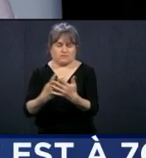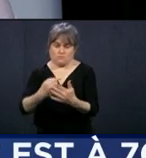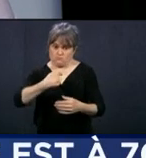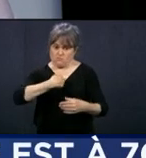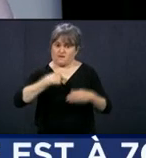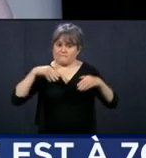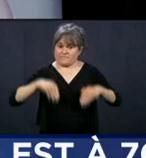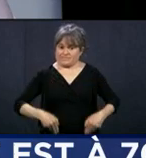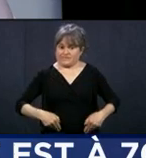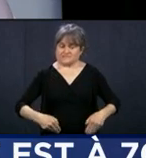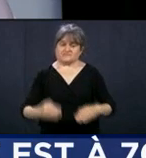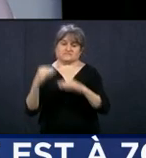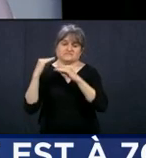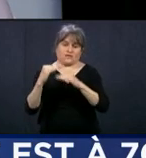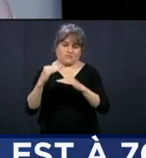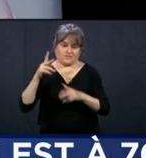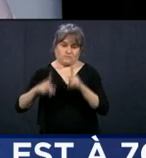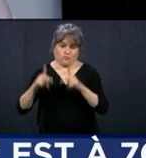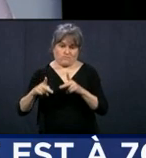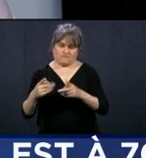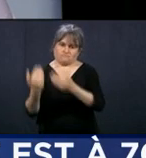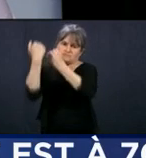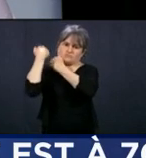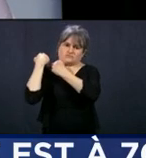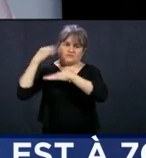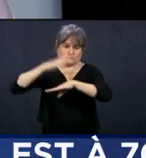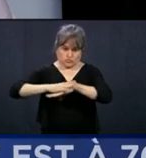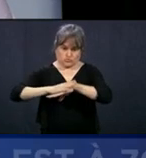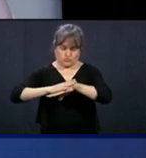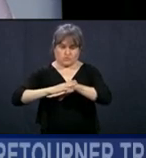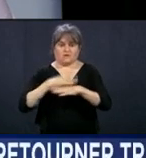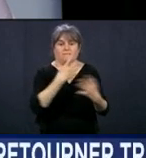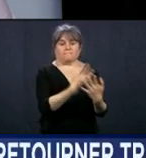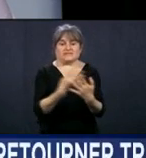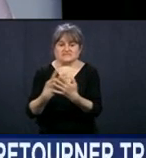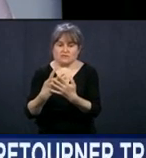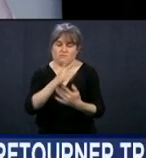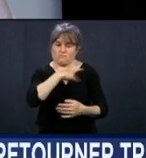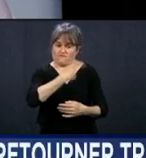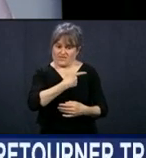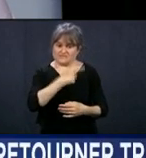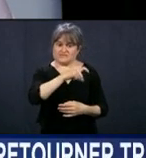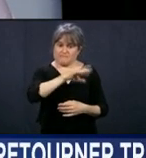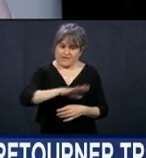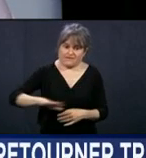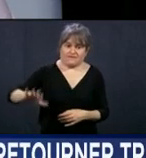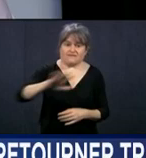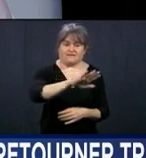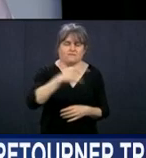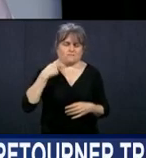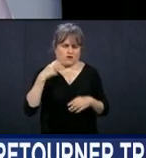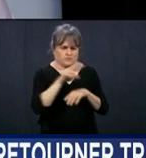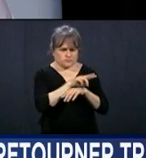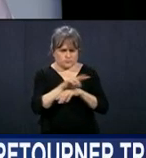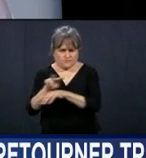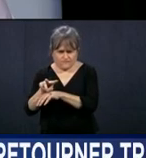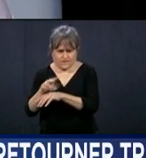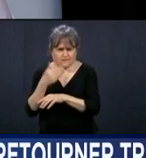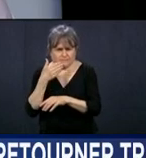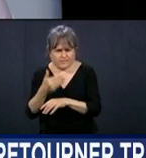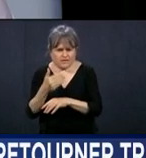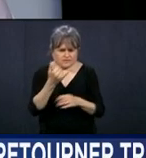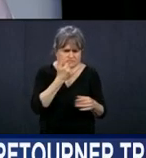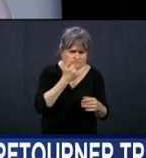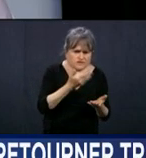de détention provinciaux. Et donc, je garde, moi, un œil très avisé sur la situation dans nos établissements de